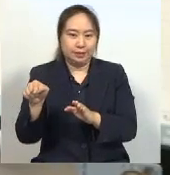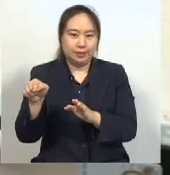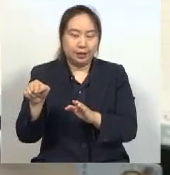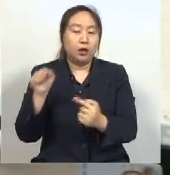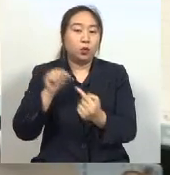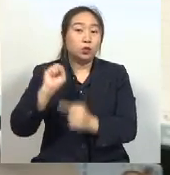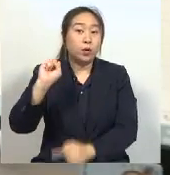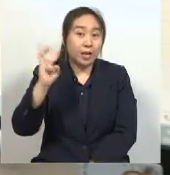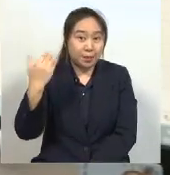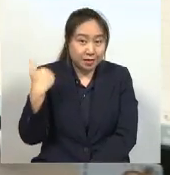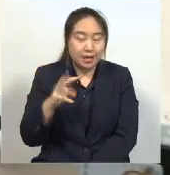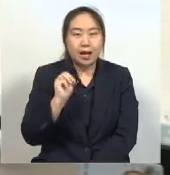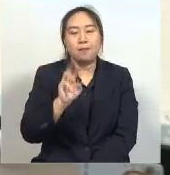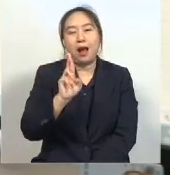การ